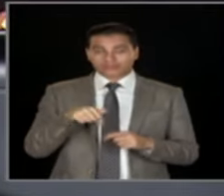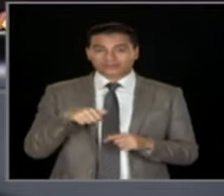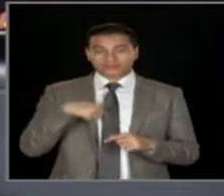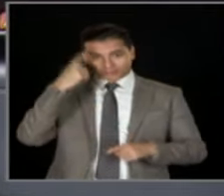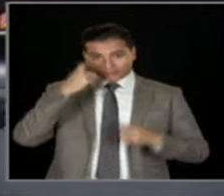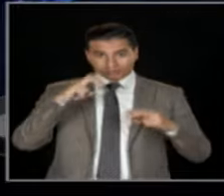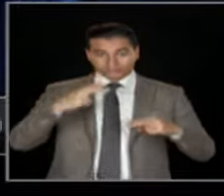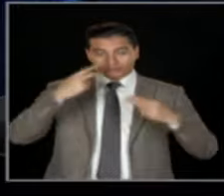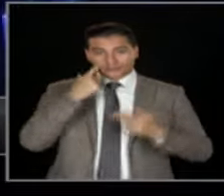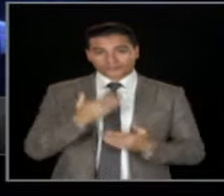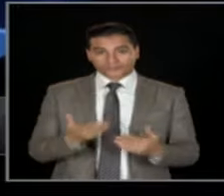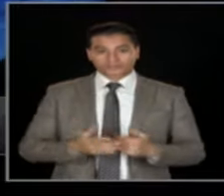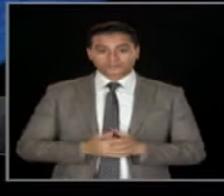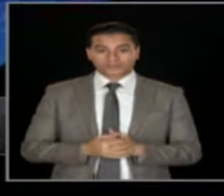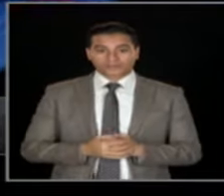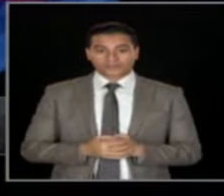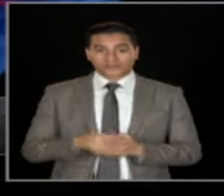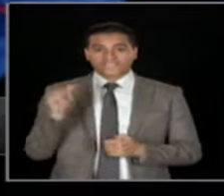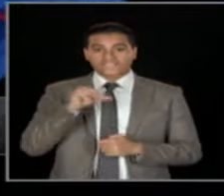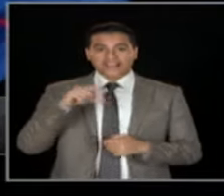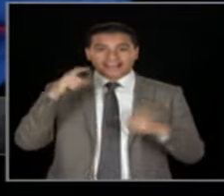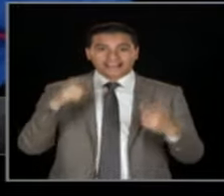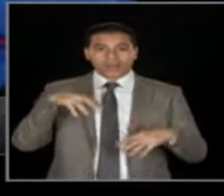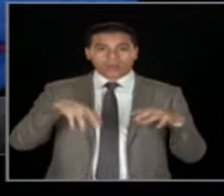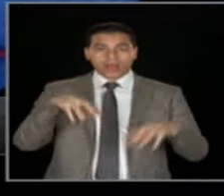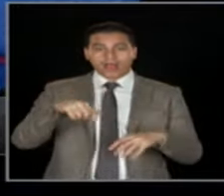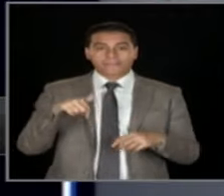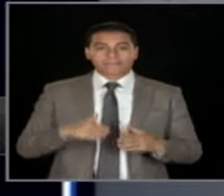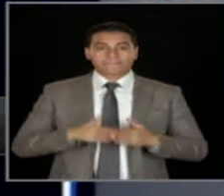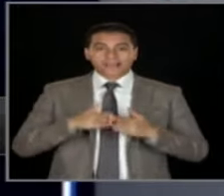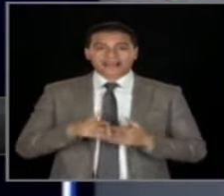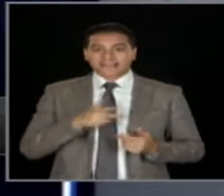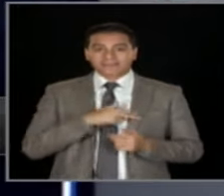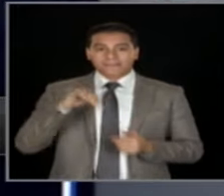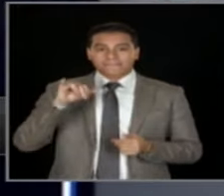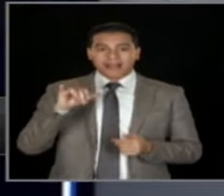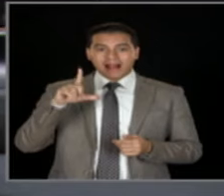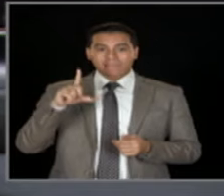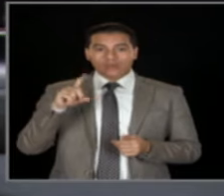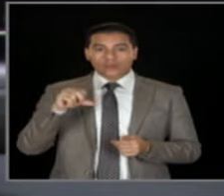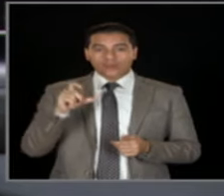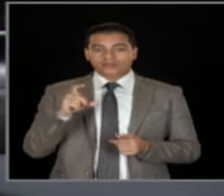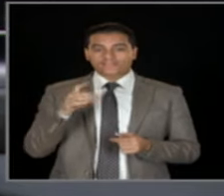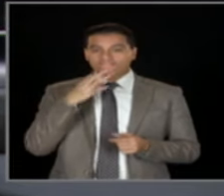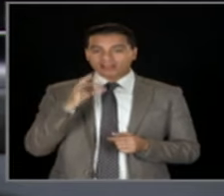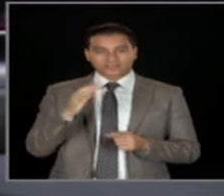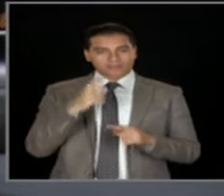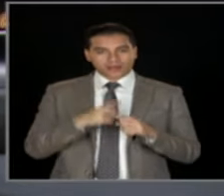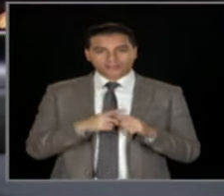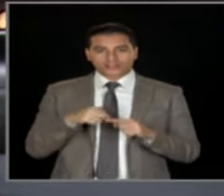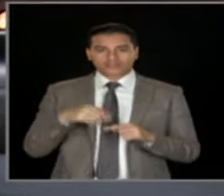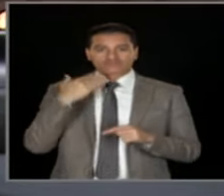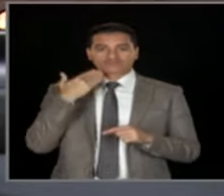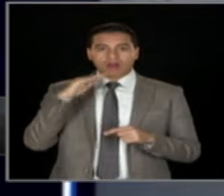الضغط كاونتر. في اي دوله يقع ميناء ملبورن؟ فرنسا. غلط. شرف